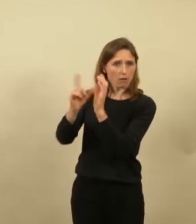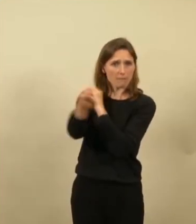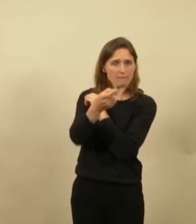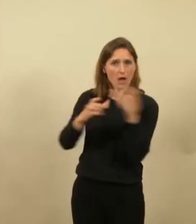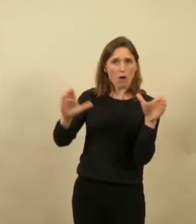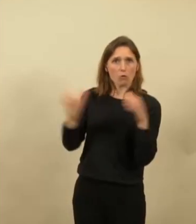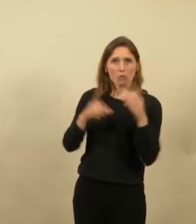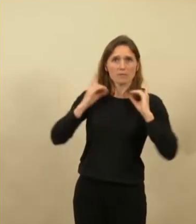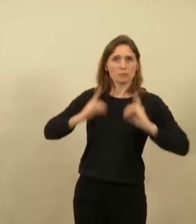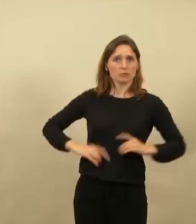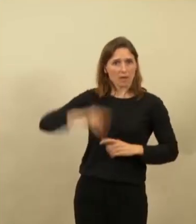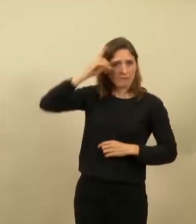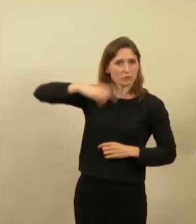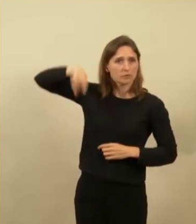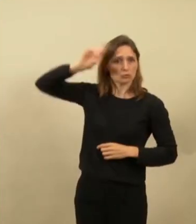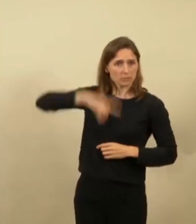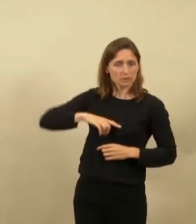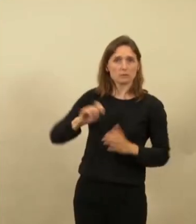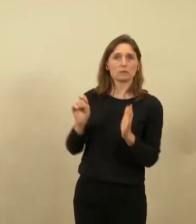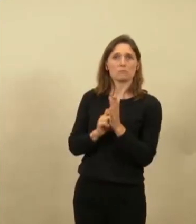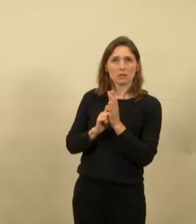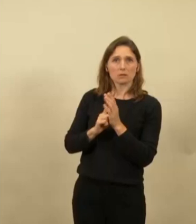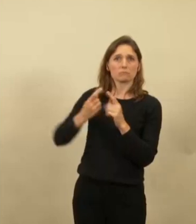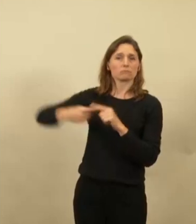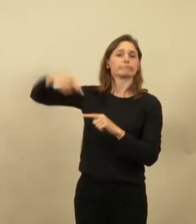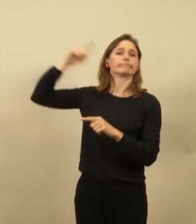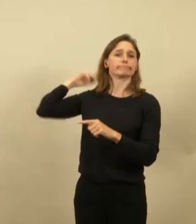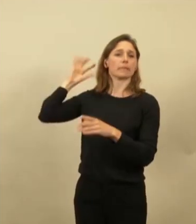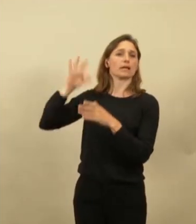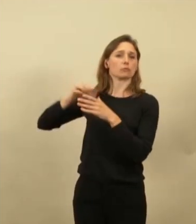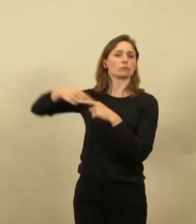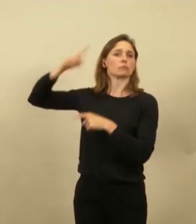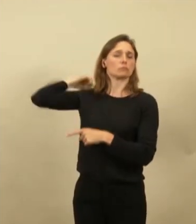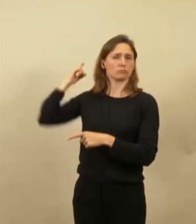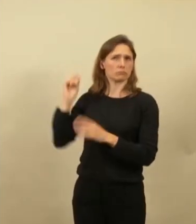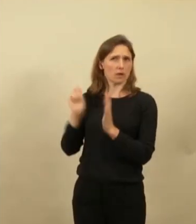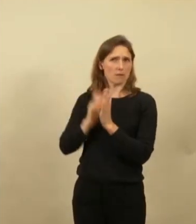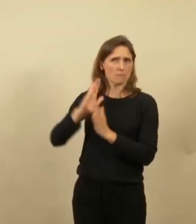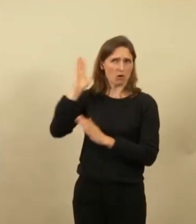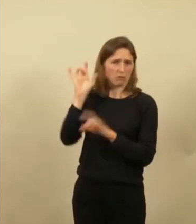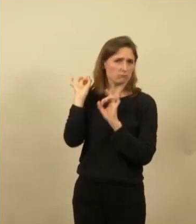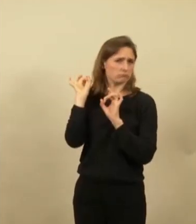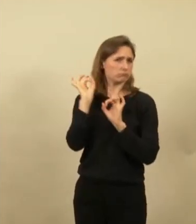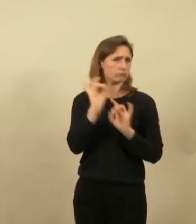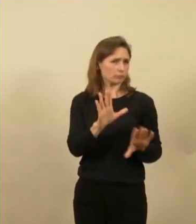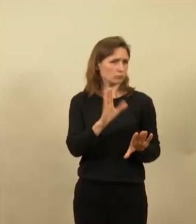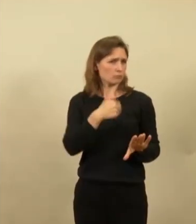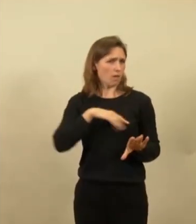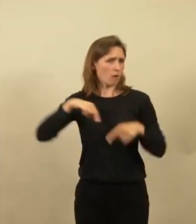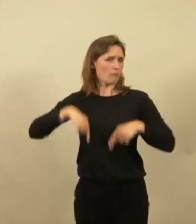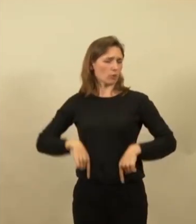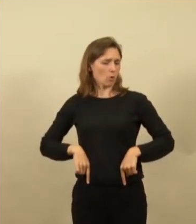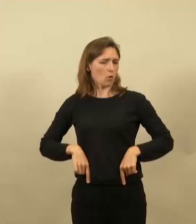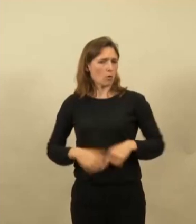des députés de la France insoumise lors de la législature précédente qui avait été à l'époque rejeté par le gouvernement